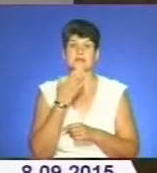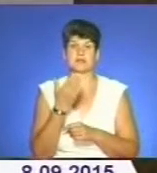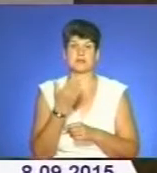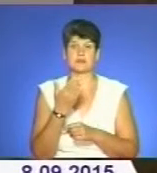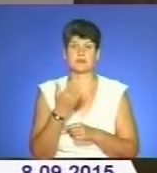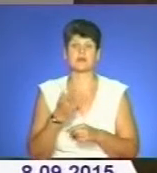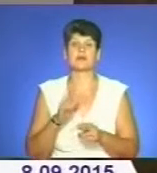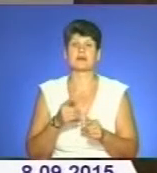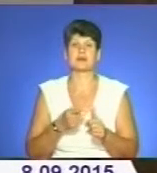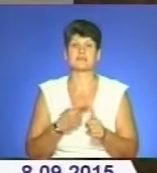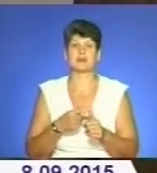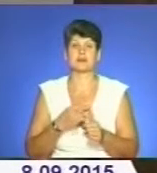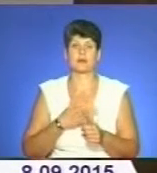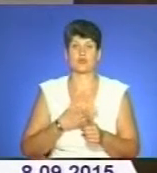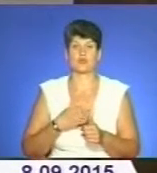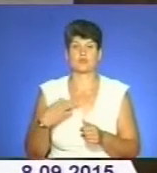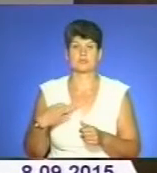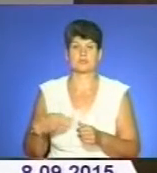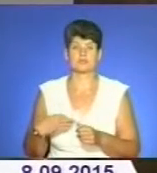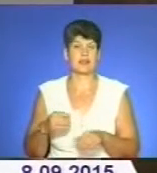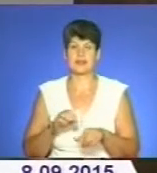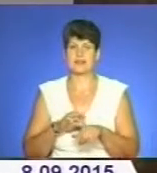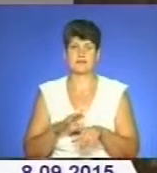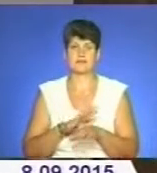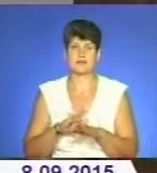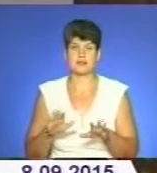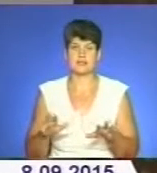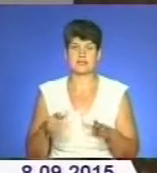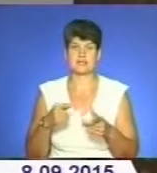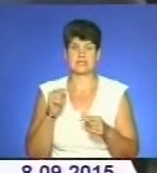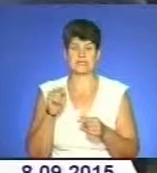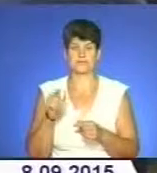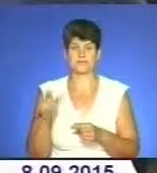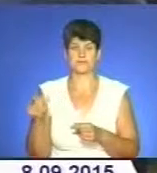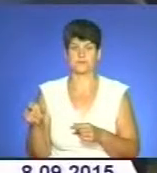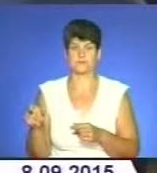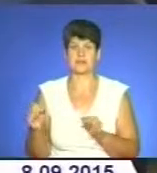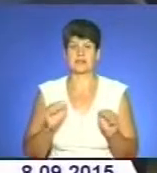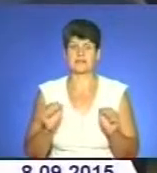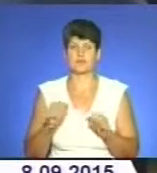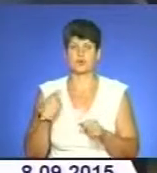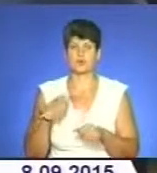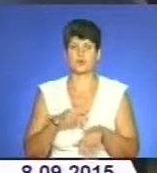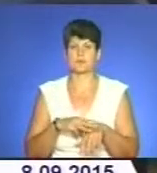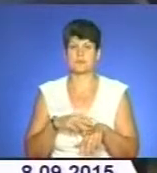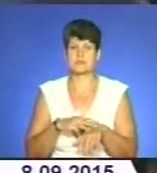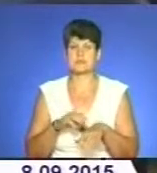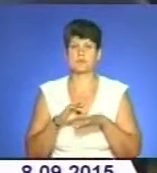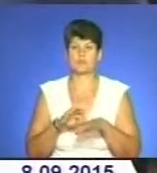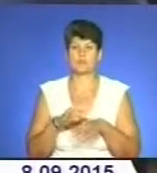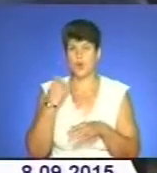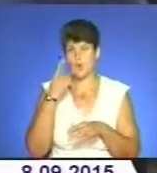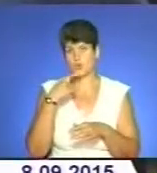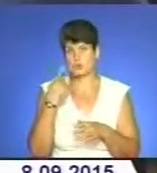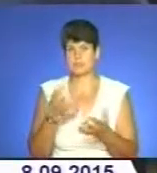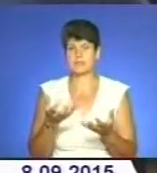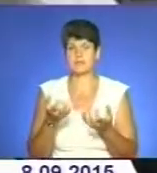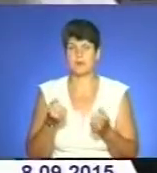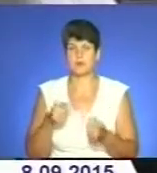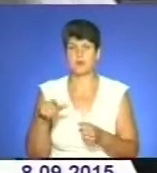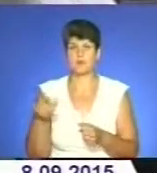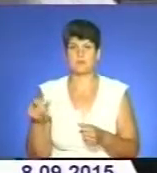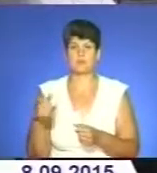мого сина, той, що попав в міліцію, і не вестися на таких шахраїв. Керівник обласної міліції провів і особистий прийом громадян